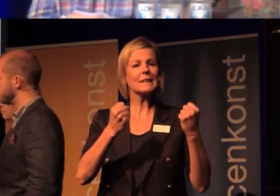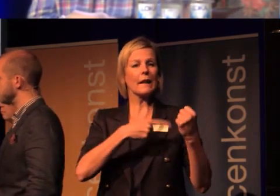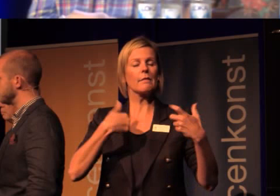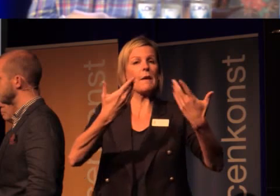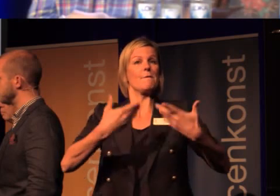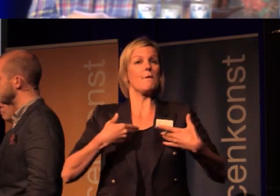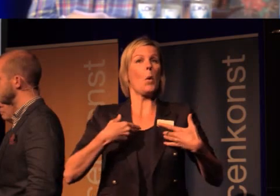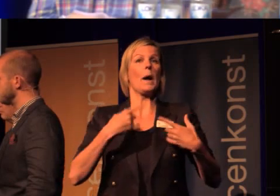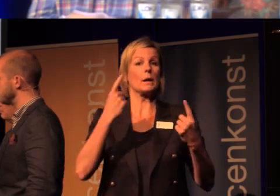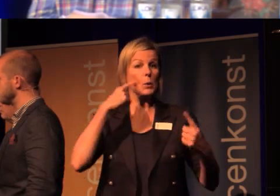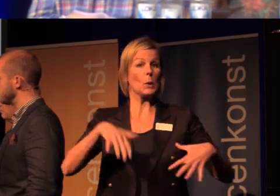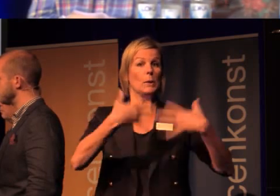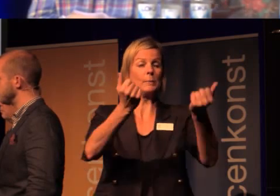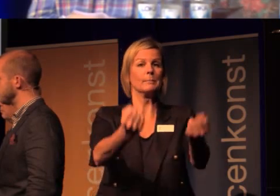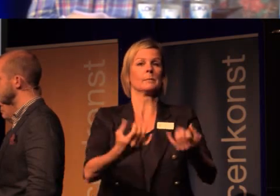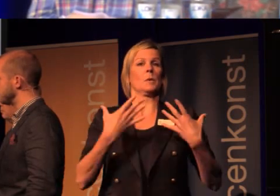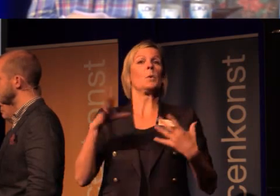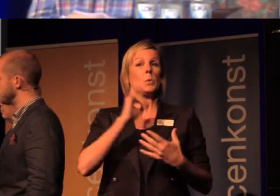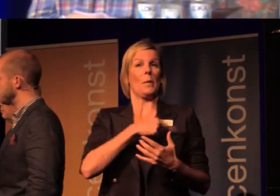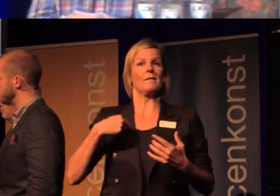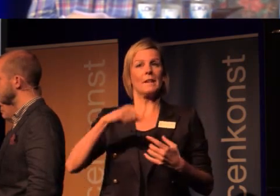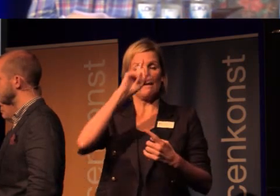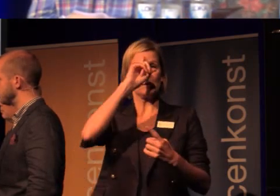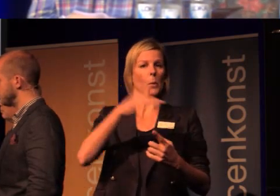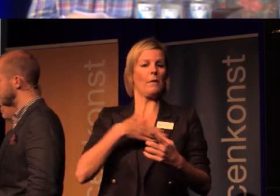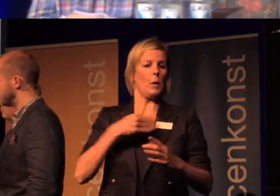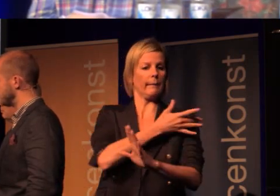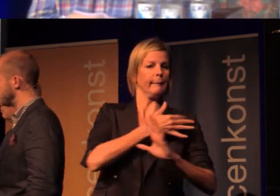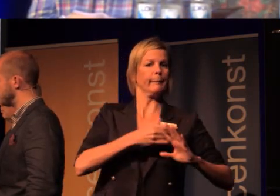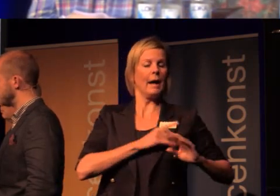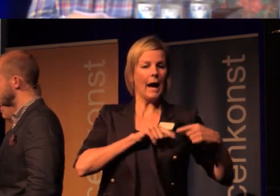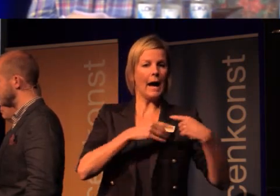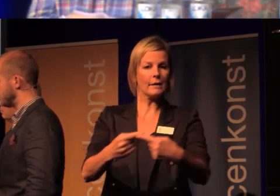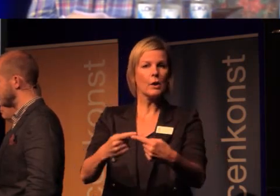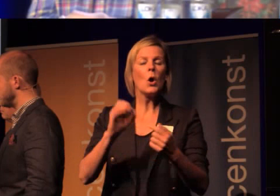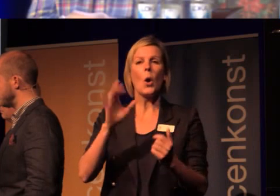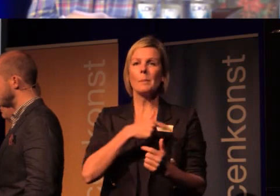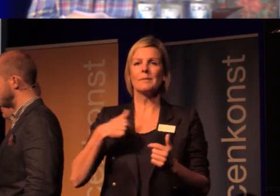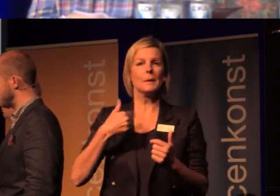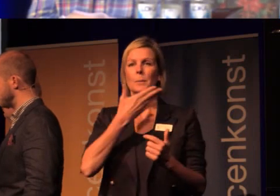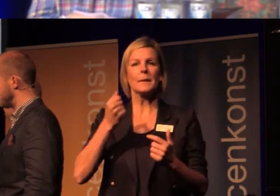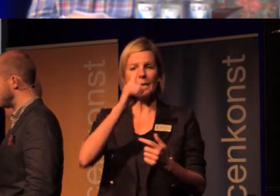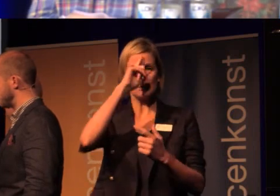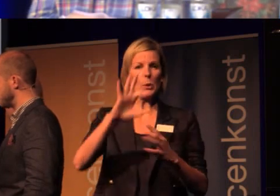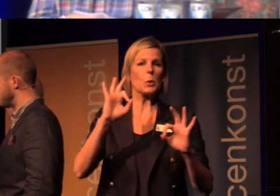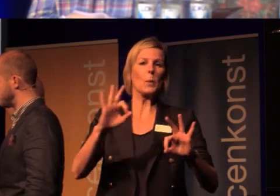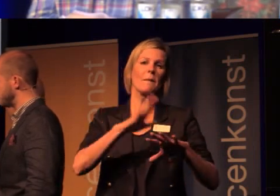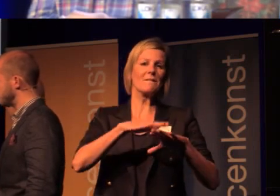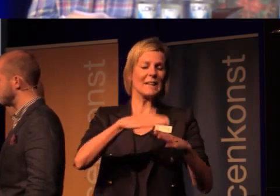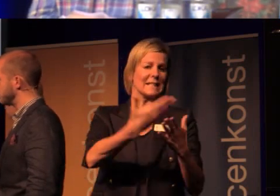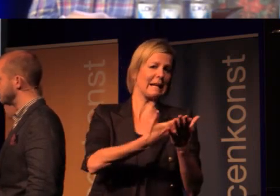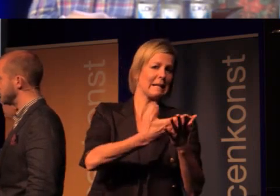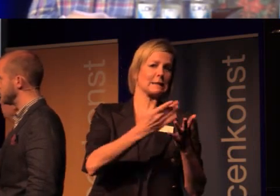Och om man inte har en förståelse för hur den västerländska kulturen har utvecklats med